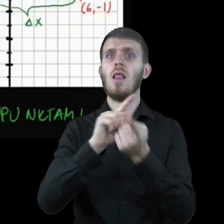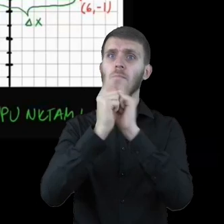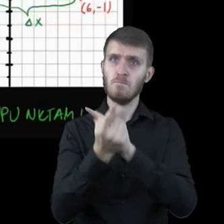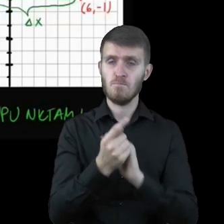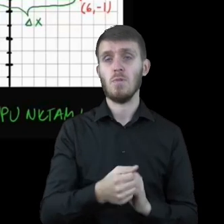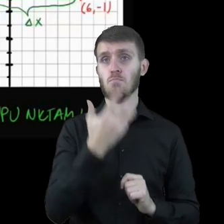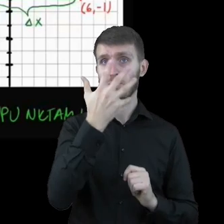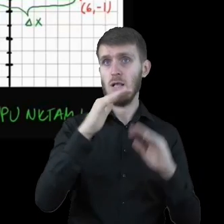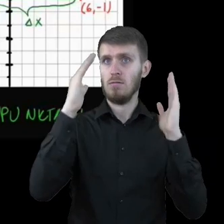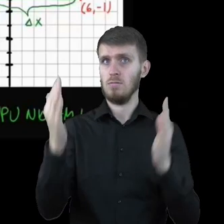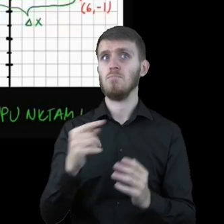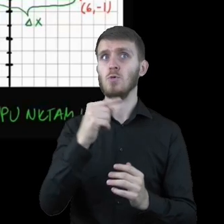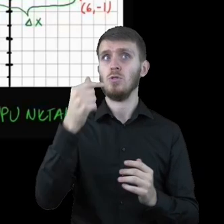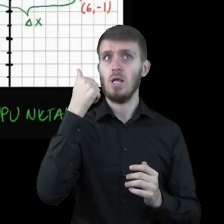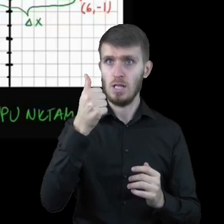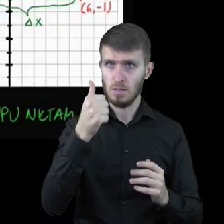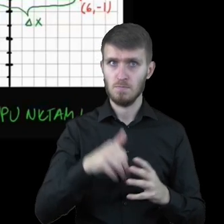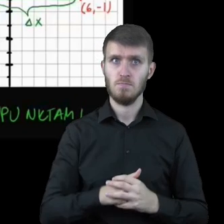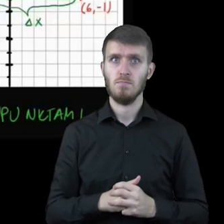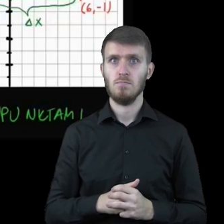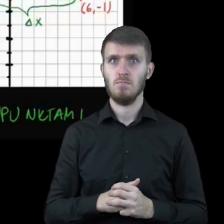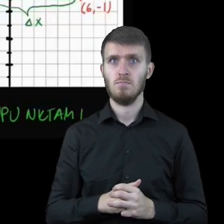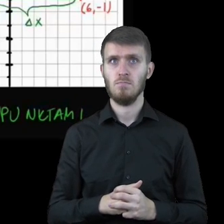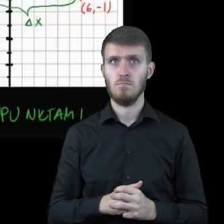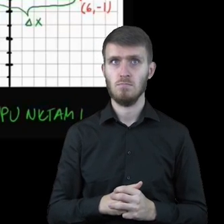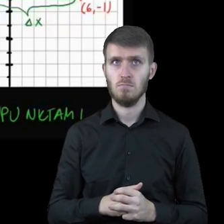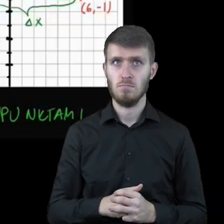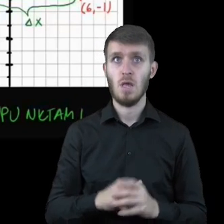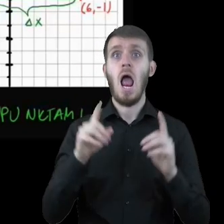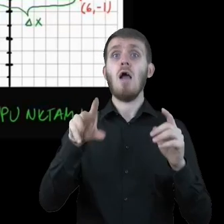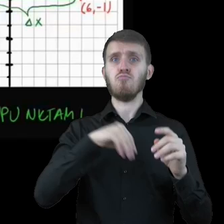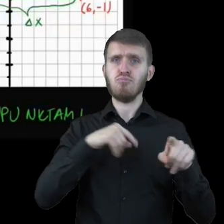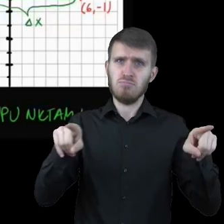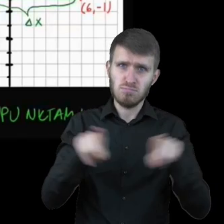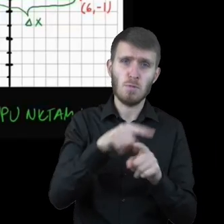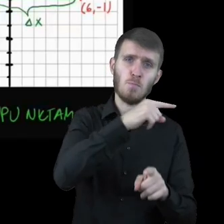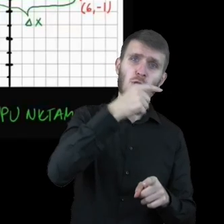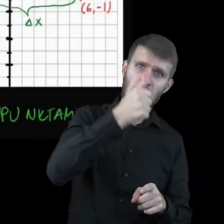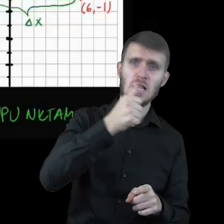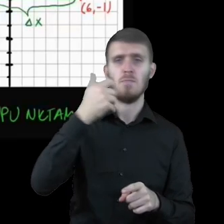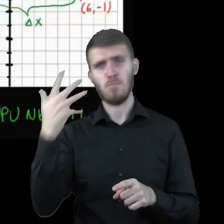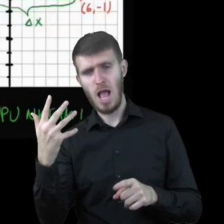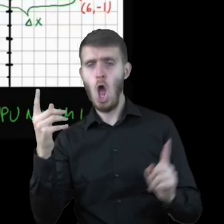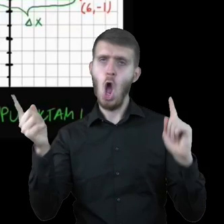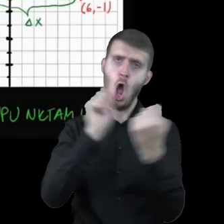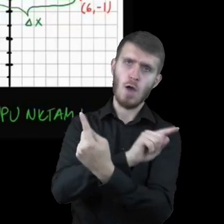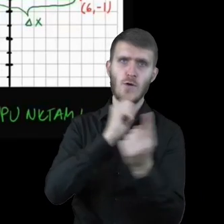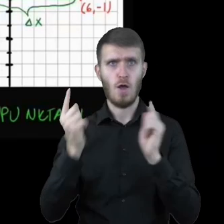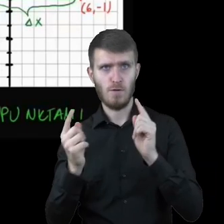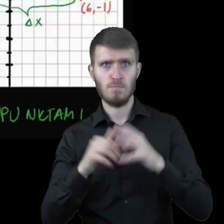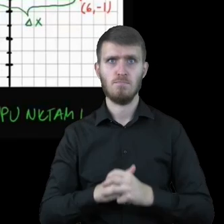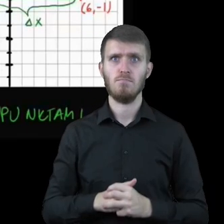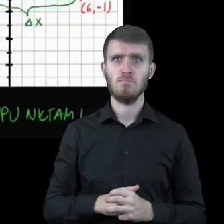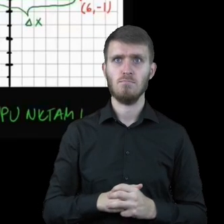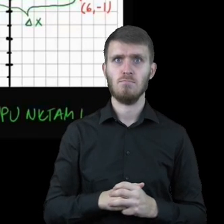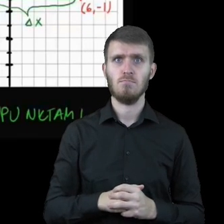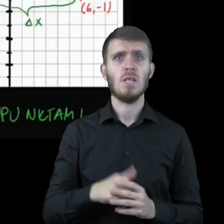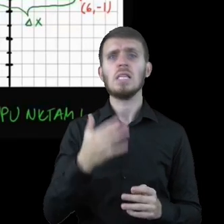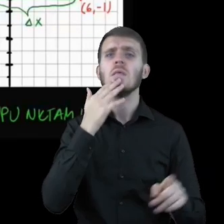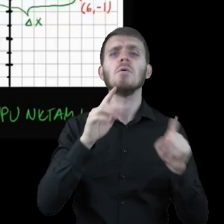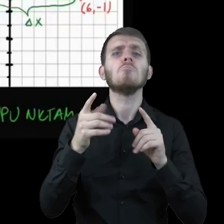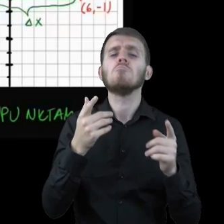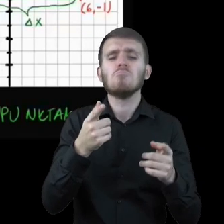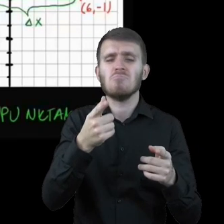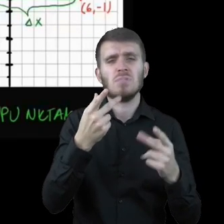minus 1, ale moglibyśmy równie dobrze odejmować od minus 1 5 i wtedy by wyszło minus 6, to by